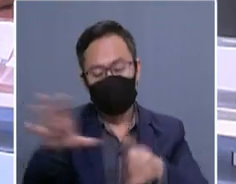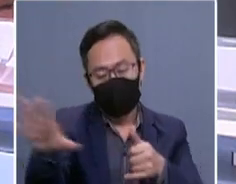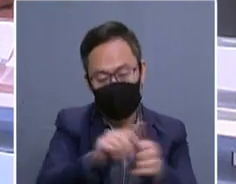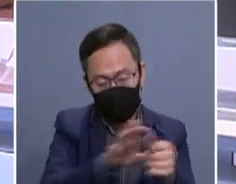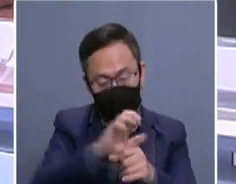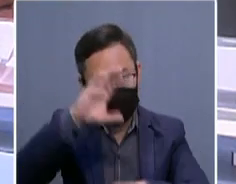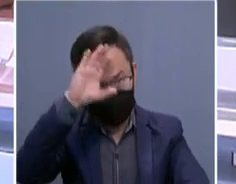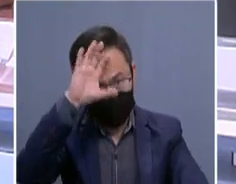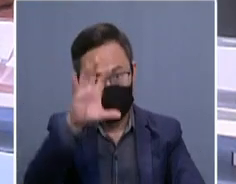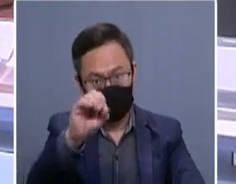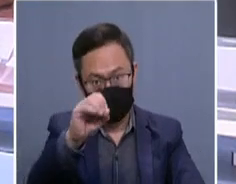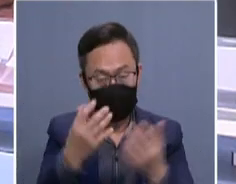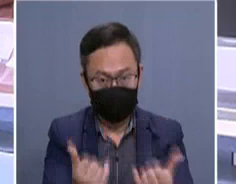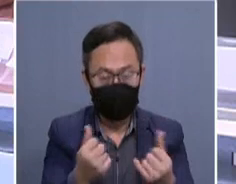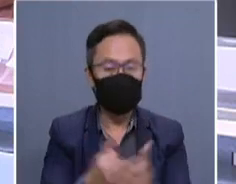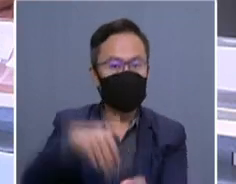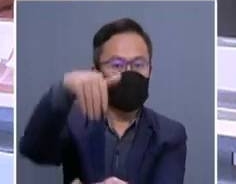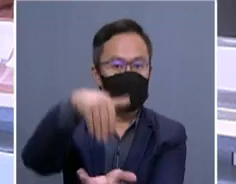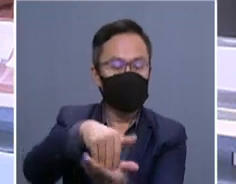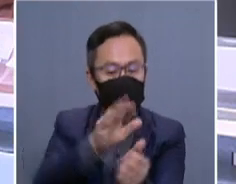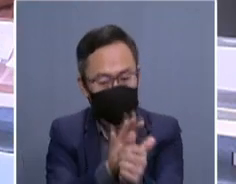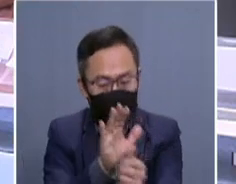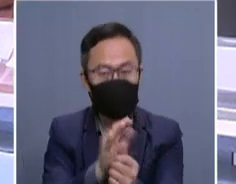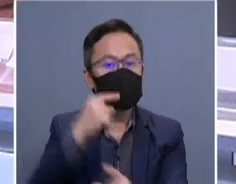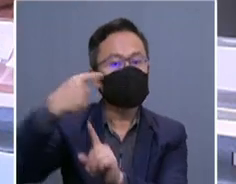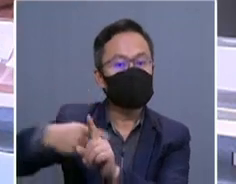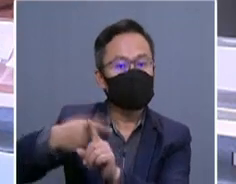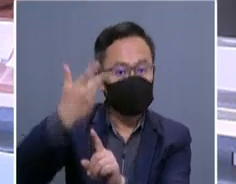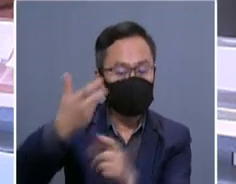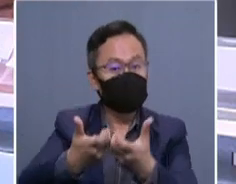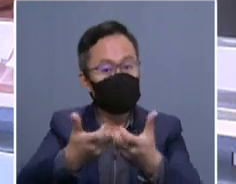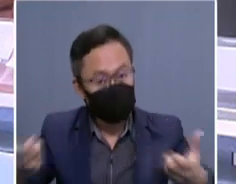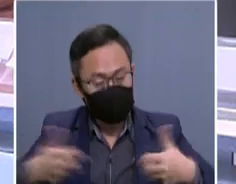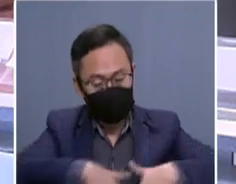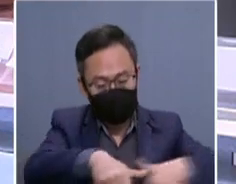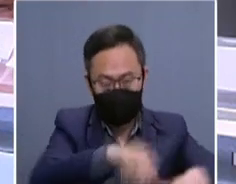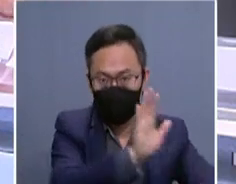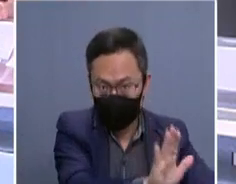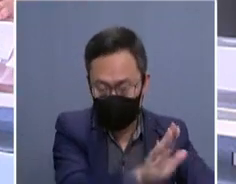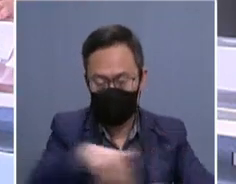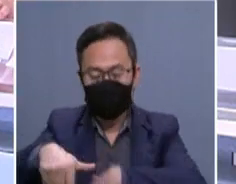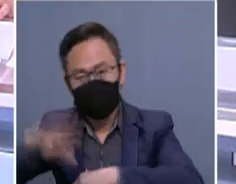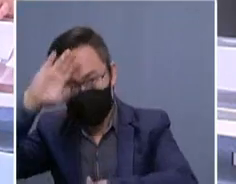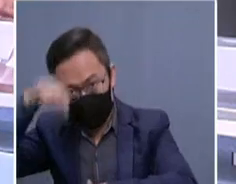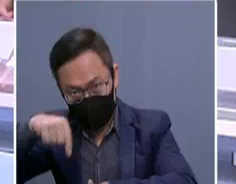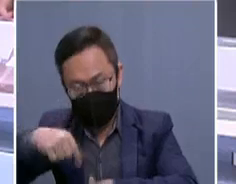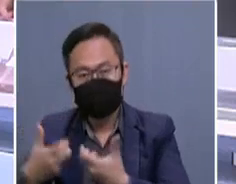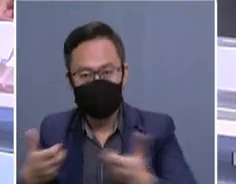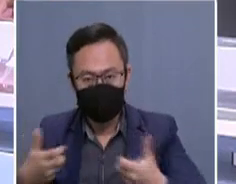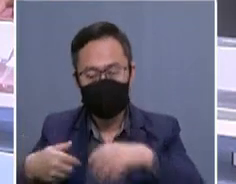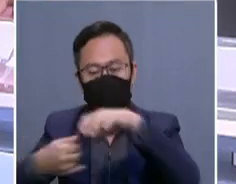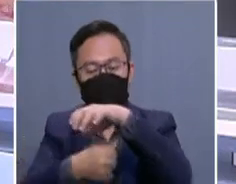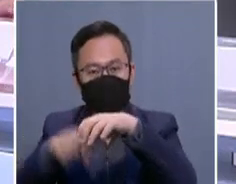ะล่าสุดวันนี้ค่ะจะมีการจัดตั้งศูนย์พักคอยเพื่อแยกผู้ติดเชื้อนะคะออกจากชุมชนระหว่างรอส่งต่อไปรักษาตัว